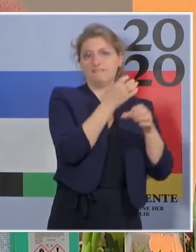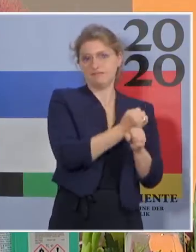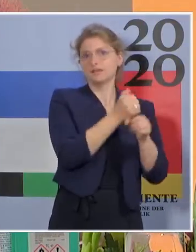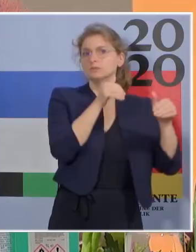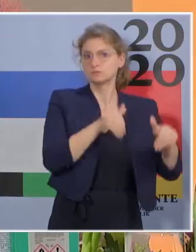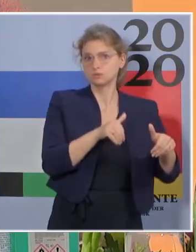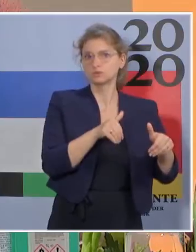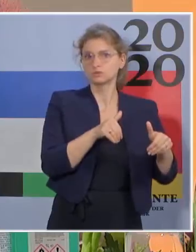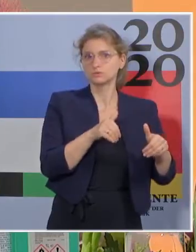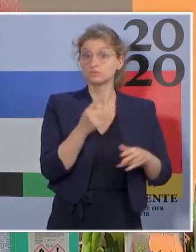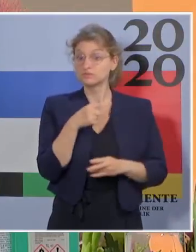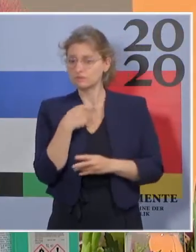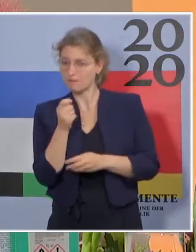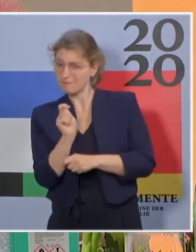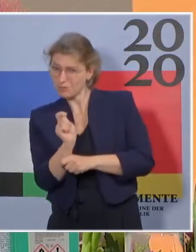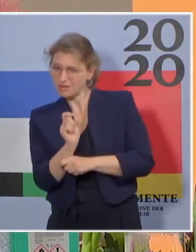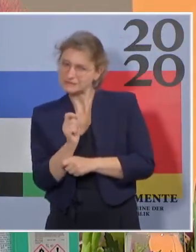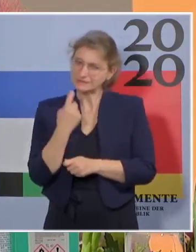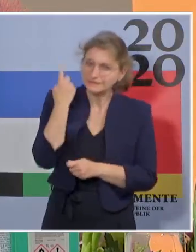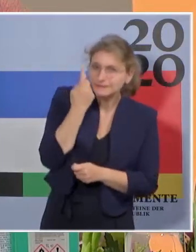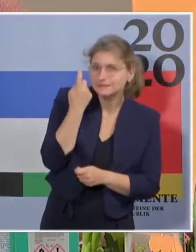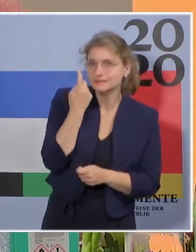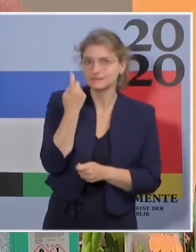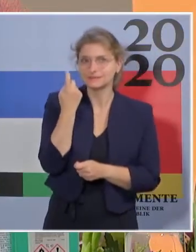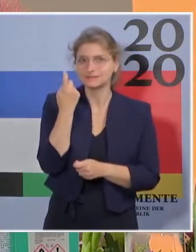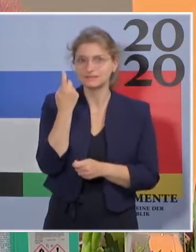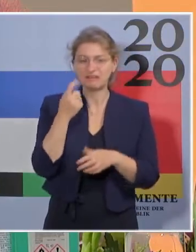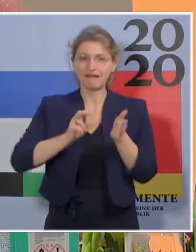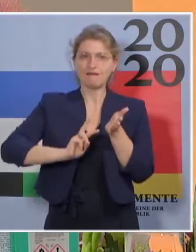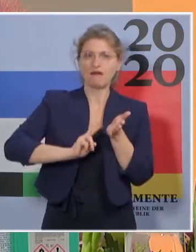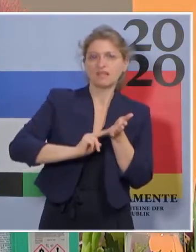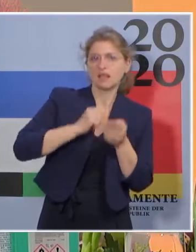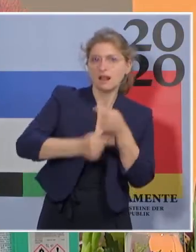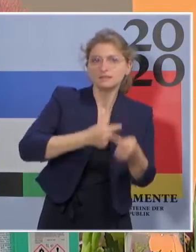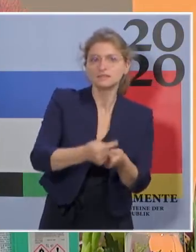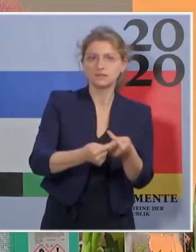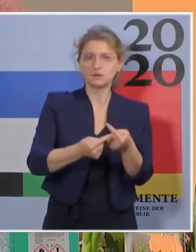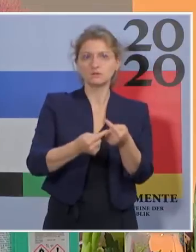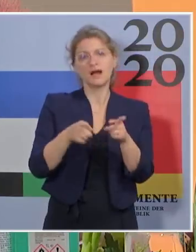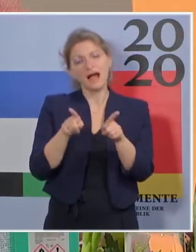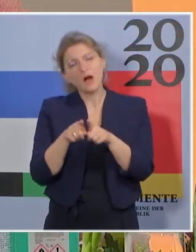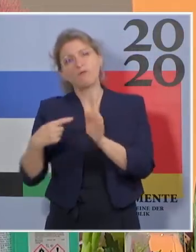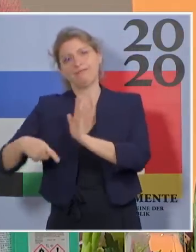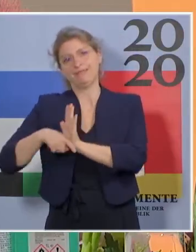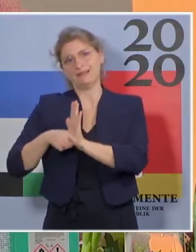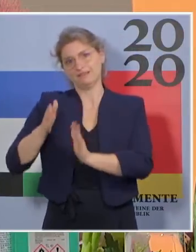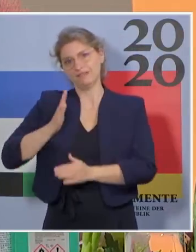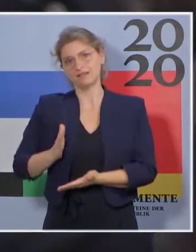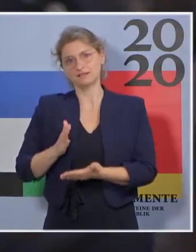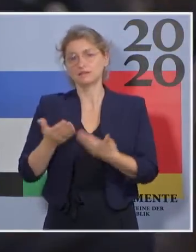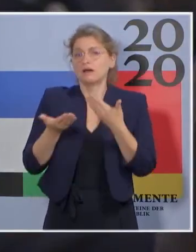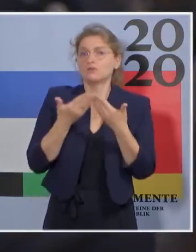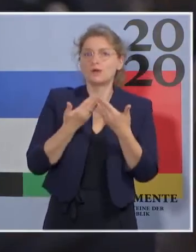beobachten mit großer Sorge die Kehrseite der Digitalisierung so vieler Lebensbereiche.